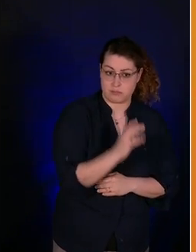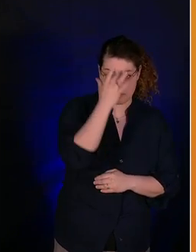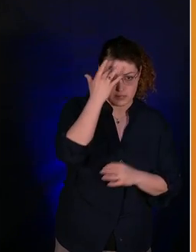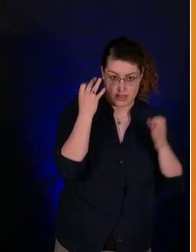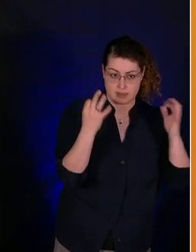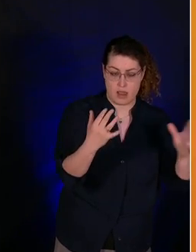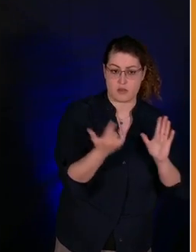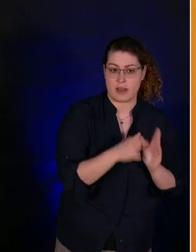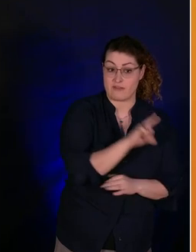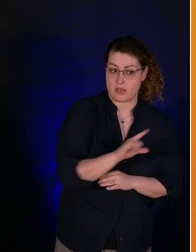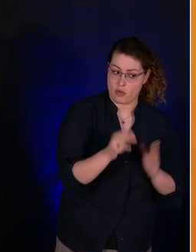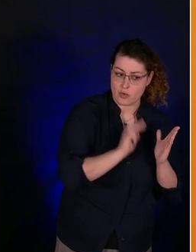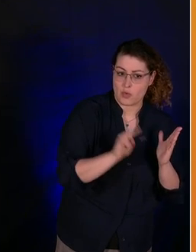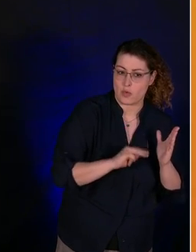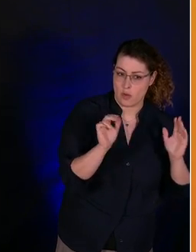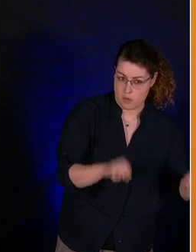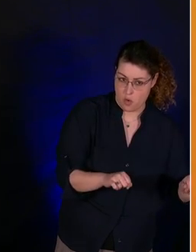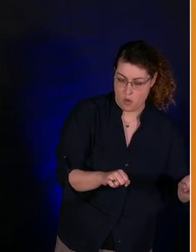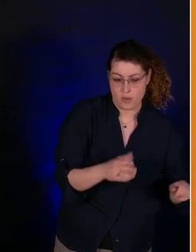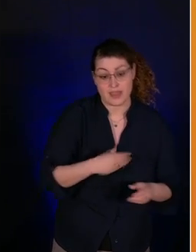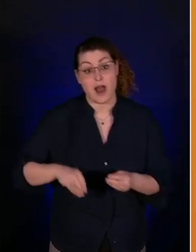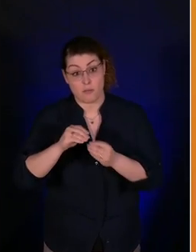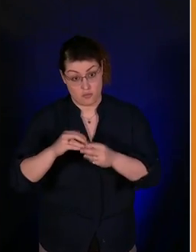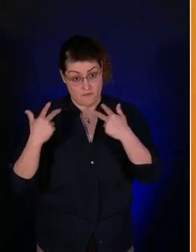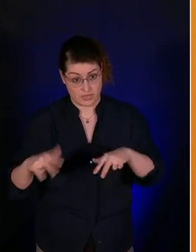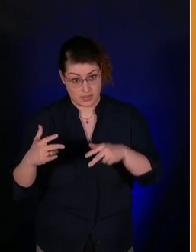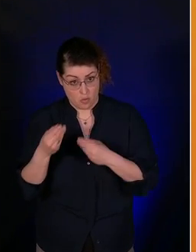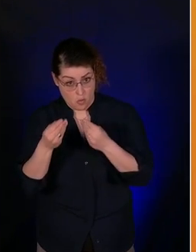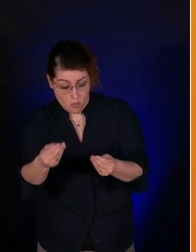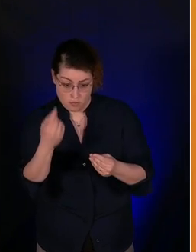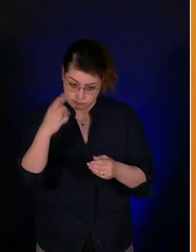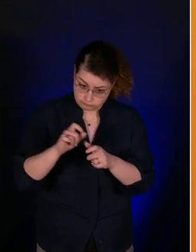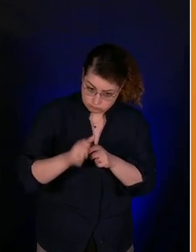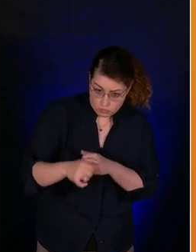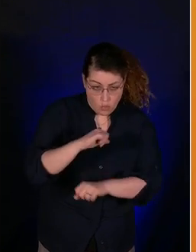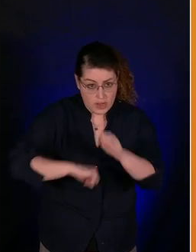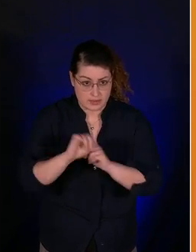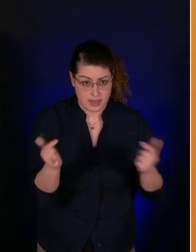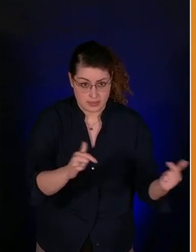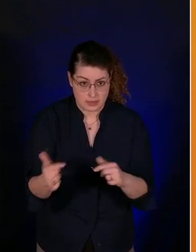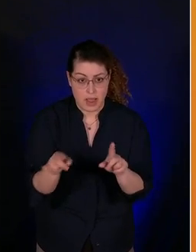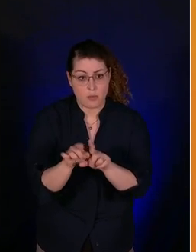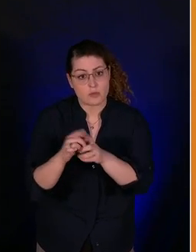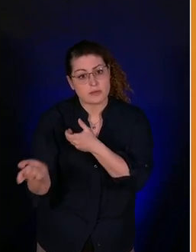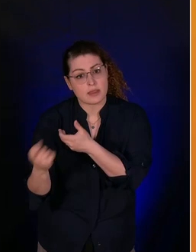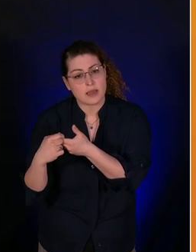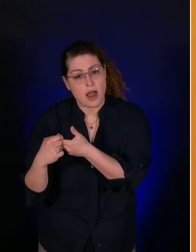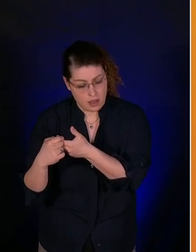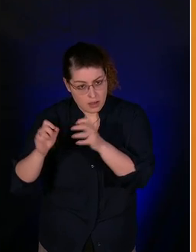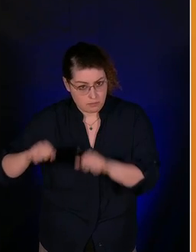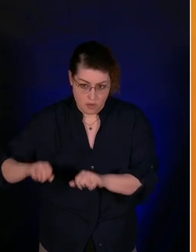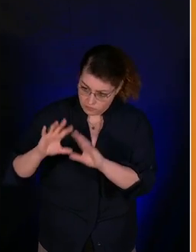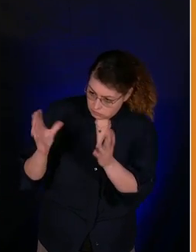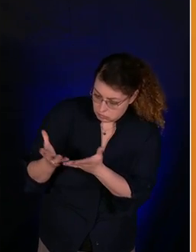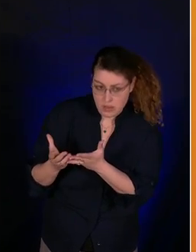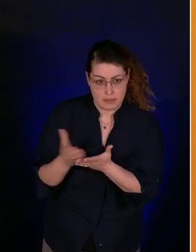été accompagné de courtes vidéos pour aider à l'organisation des débats et pour que les syndicats s'emparent de la préparation